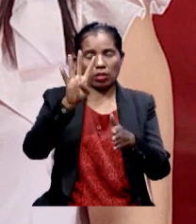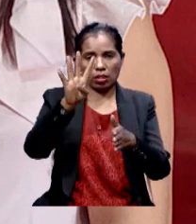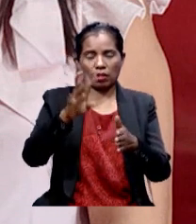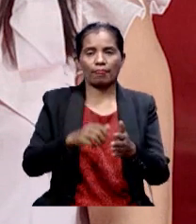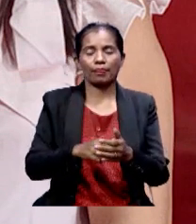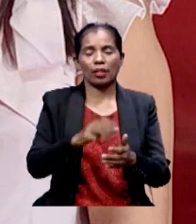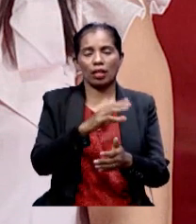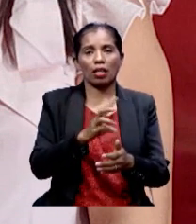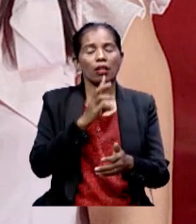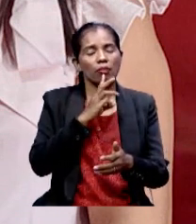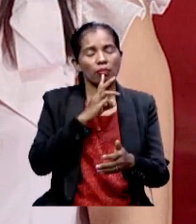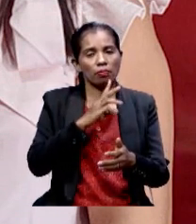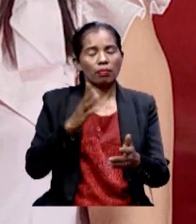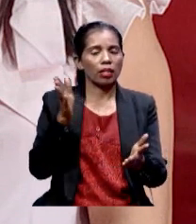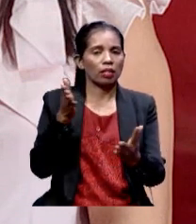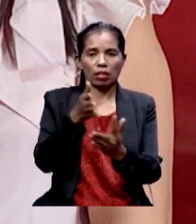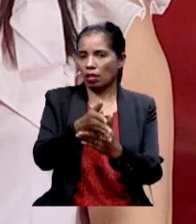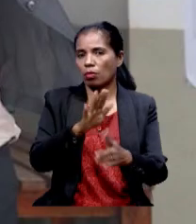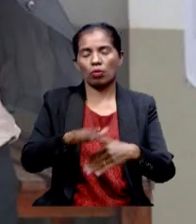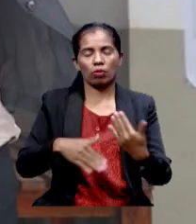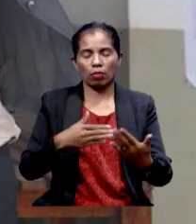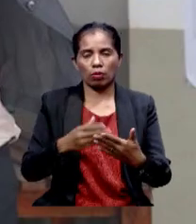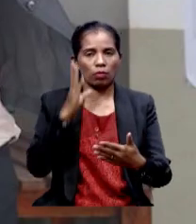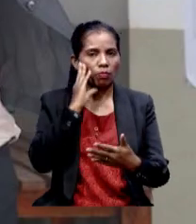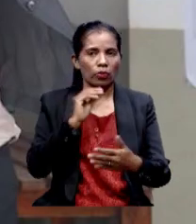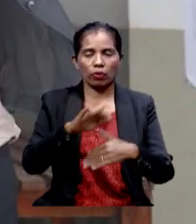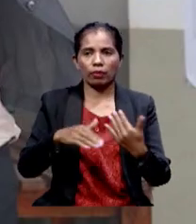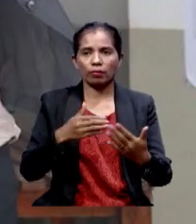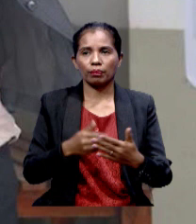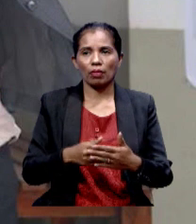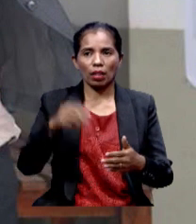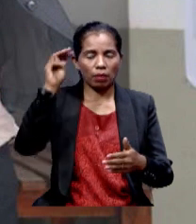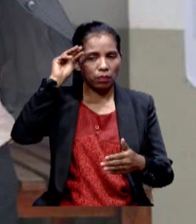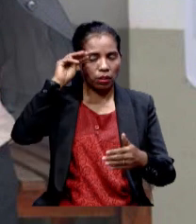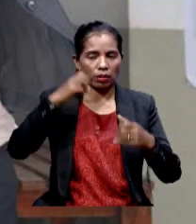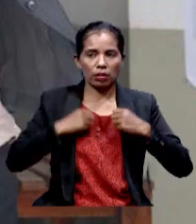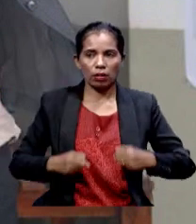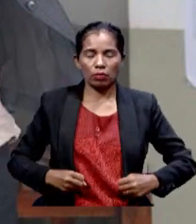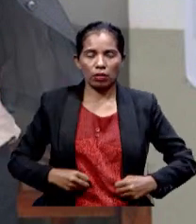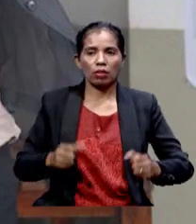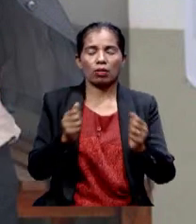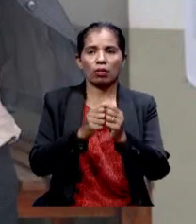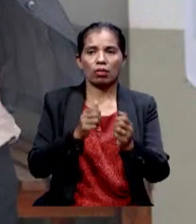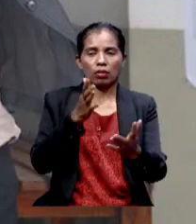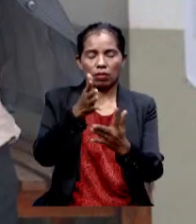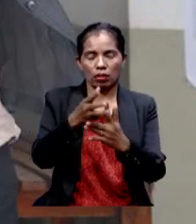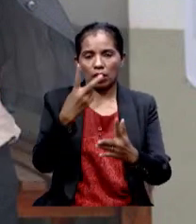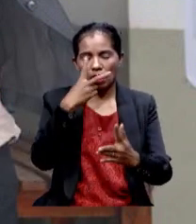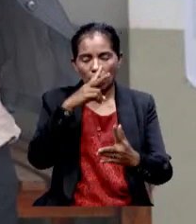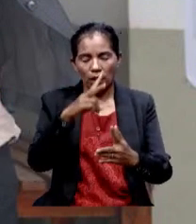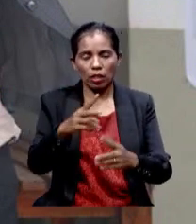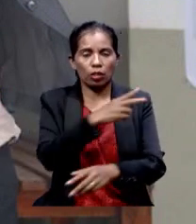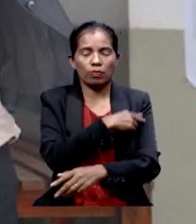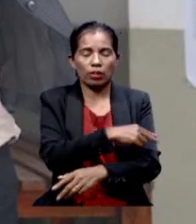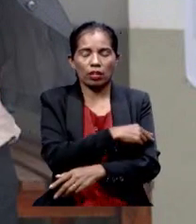ne be hovan balu belori. Relaciono sito saune, ministra saude honi comitiva, tun ona ba centro saude Kovalima